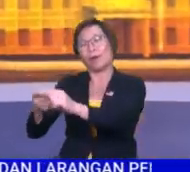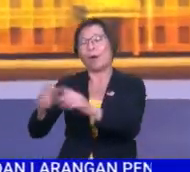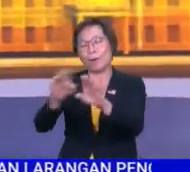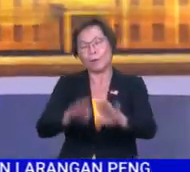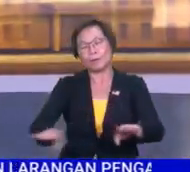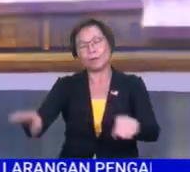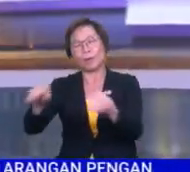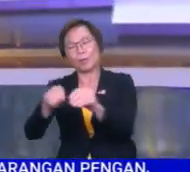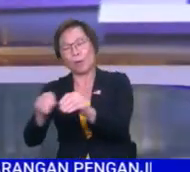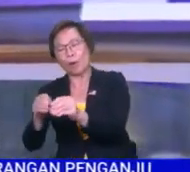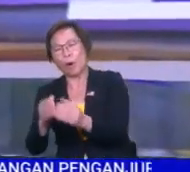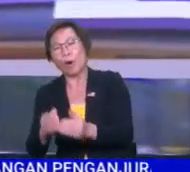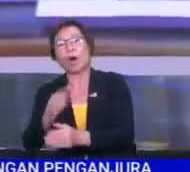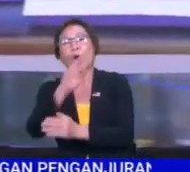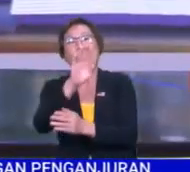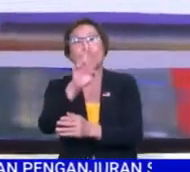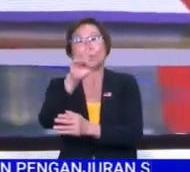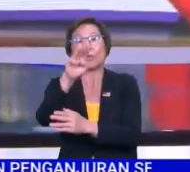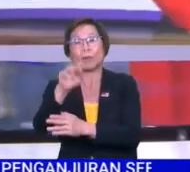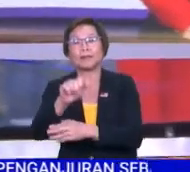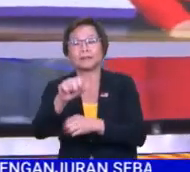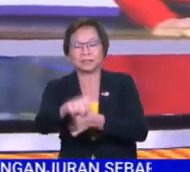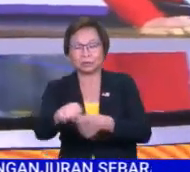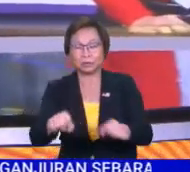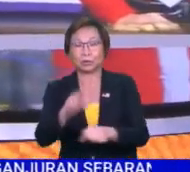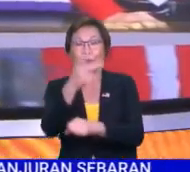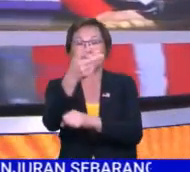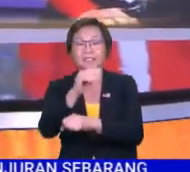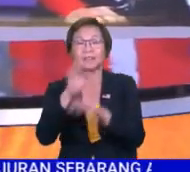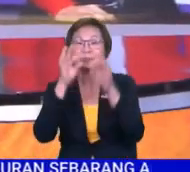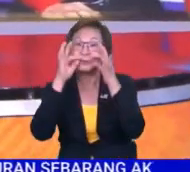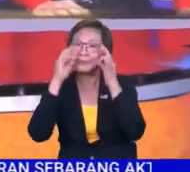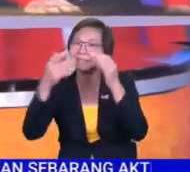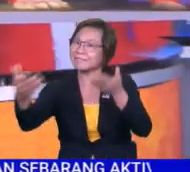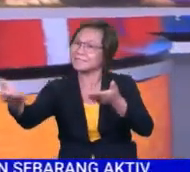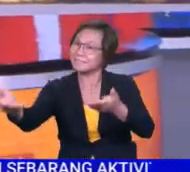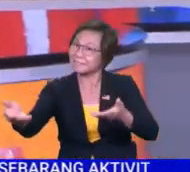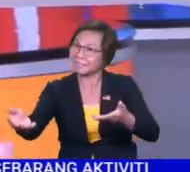lanjut kita bersama bulma Windy studio ATM kucing sedekat